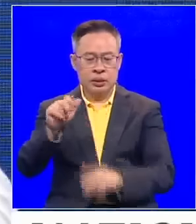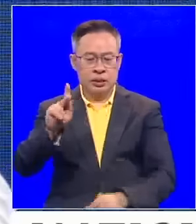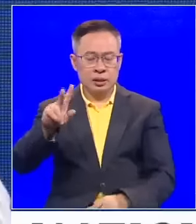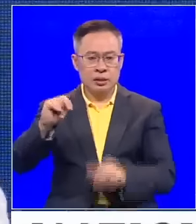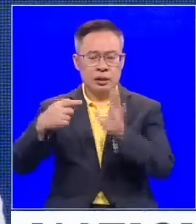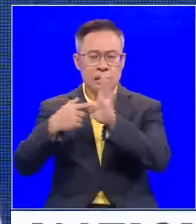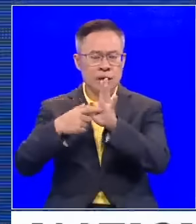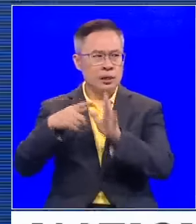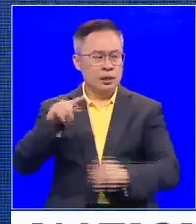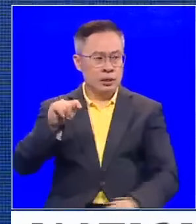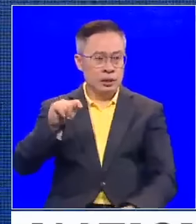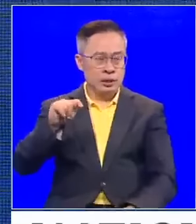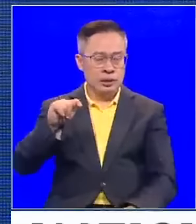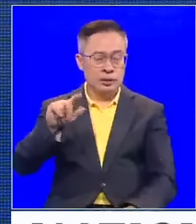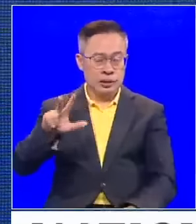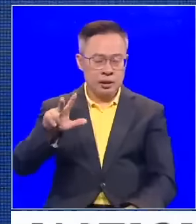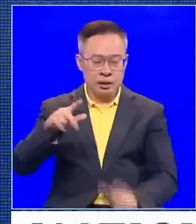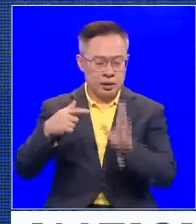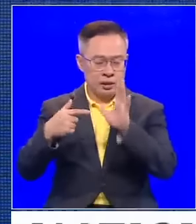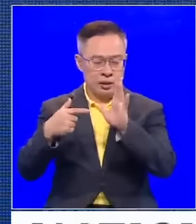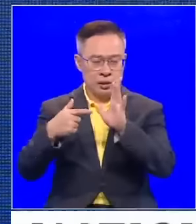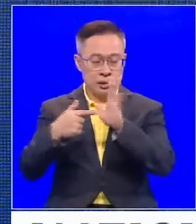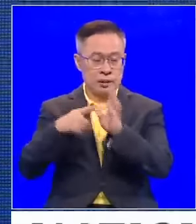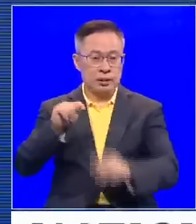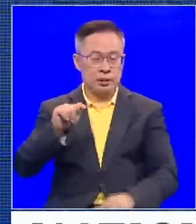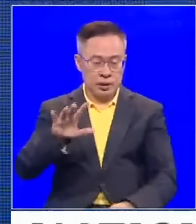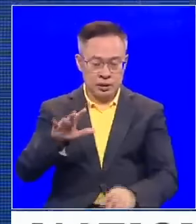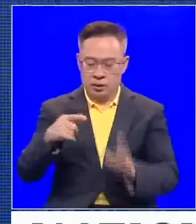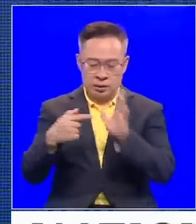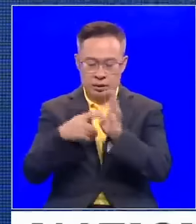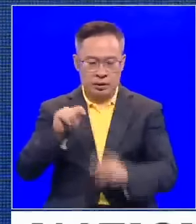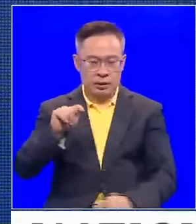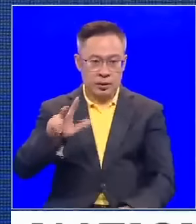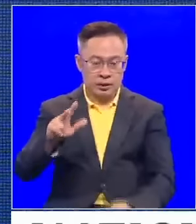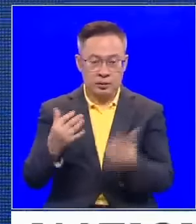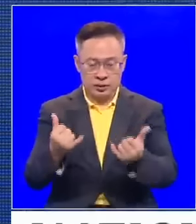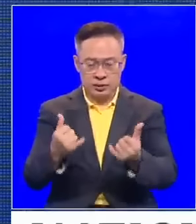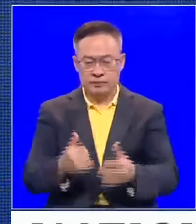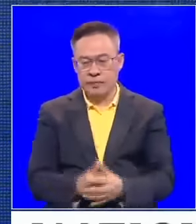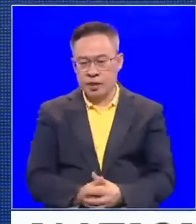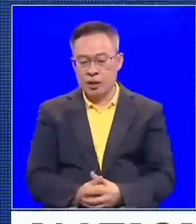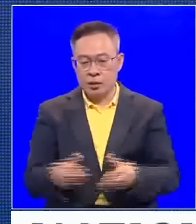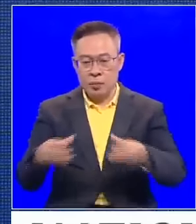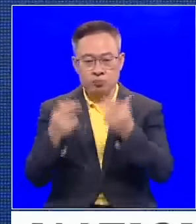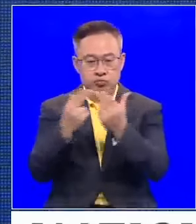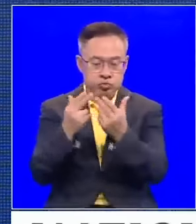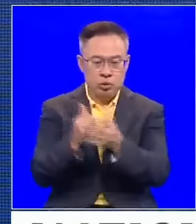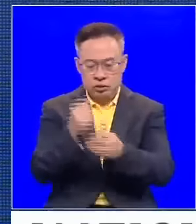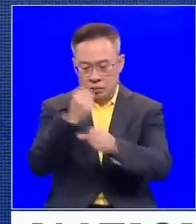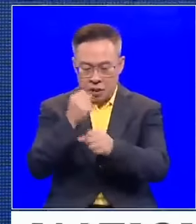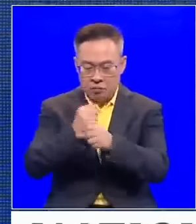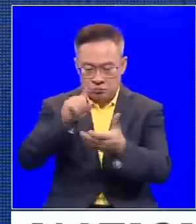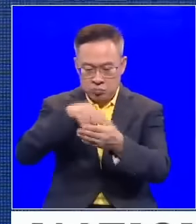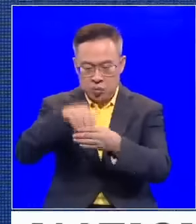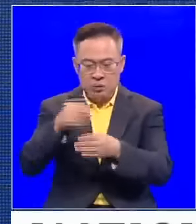เลขาธิการพรรคนั่นแหละค่ะเพราะว่าตอนนี้เนี่ยก็ต้องยอมรับว่าพรรคเขาดันคุณเอกนัทแล้วทำผลงานในการเลือกตั้งทำงานสภาได้เป็นอย่